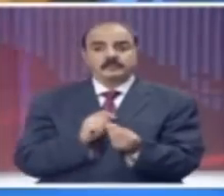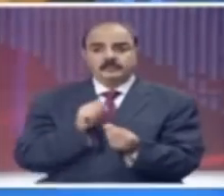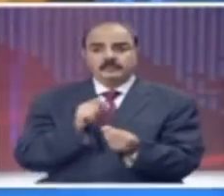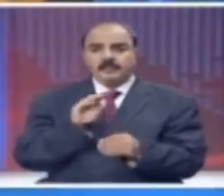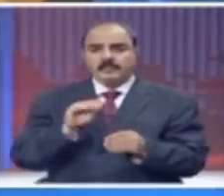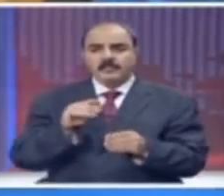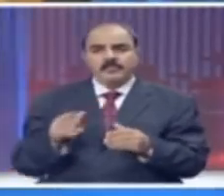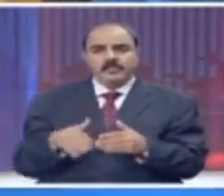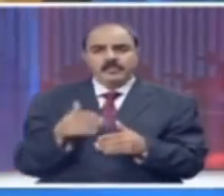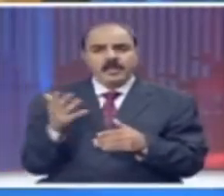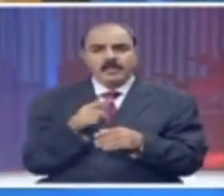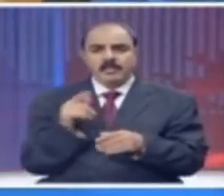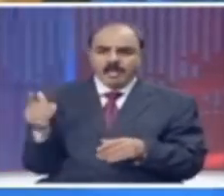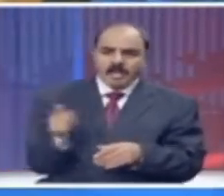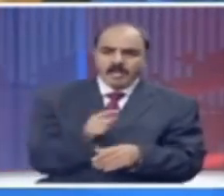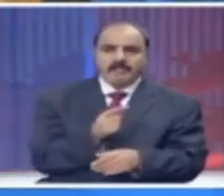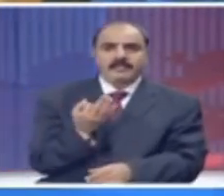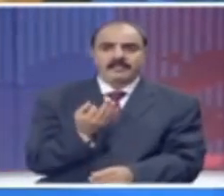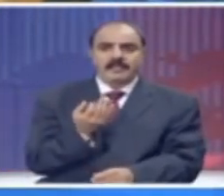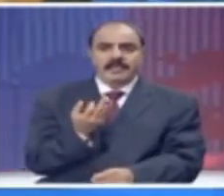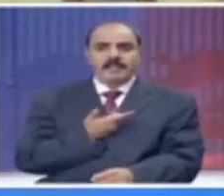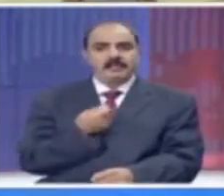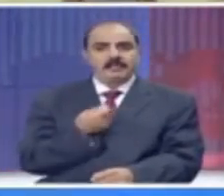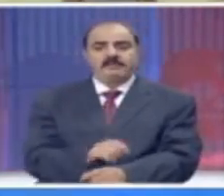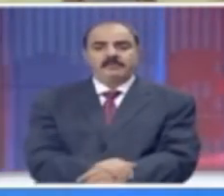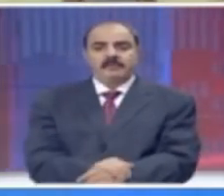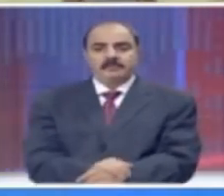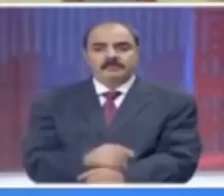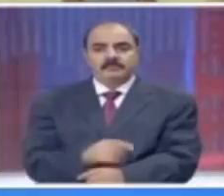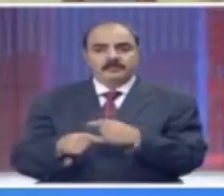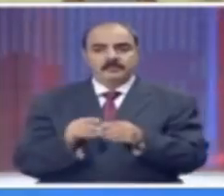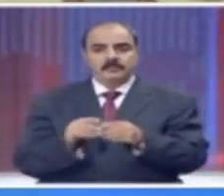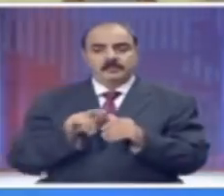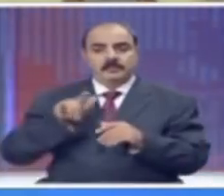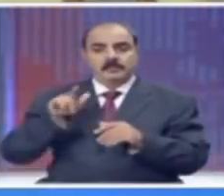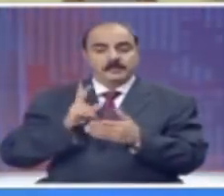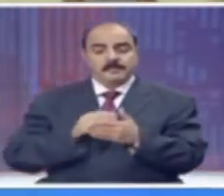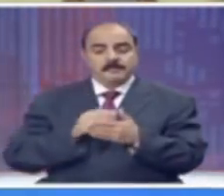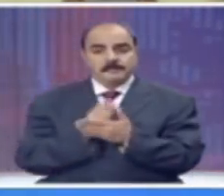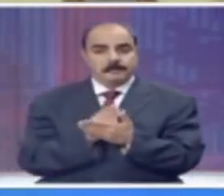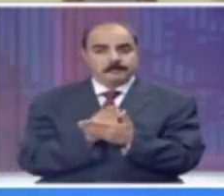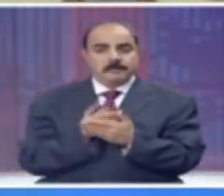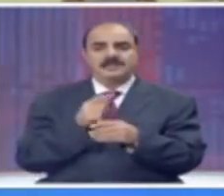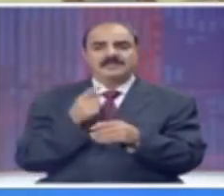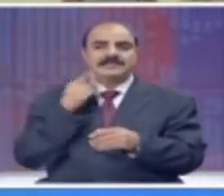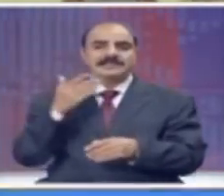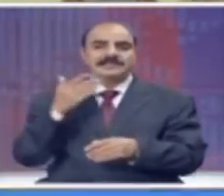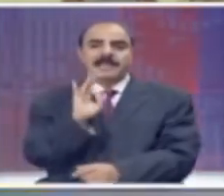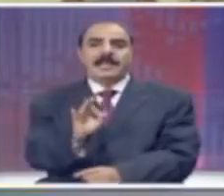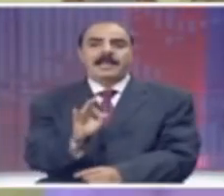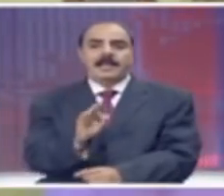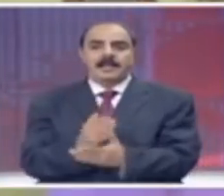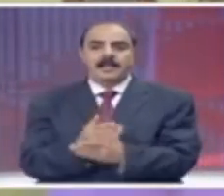وتستمر هذه العملية حتى الثلاثاء الثالث من نوفمبر. لابد أن المصري في الخارج يكون سجل في التاريخ المحدد